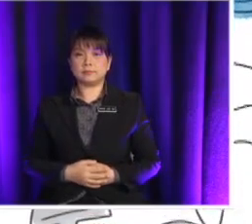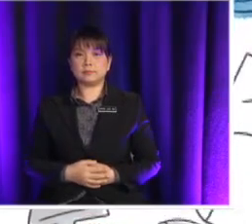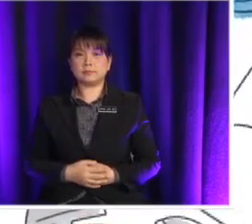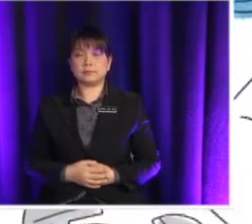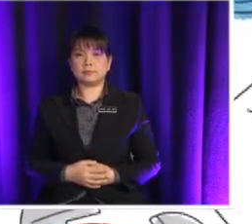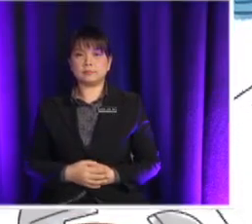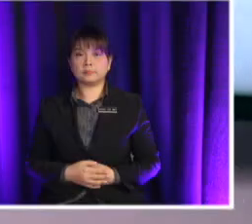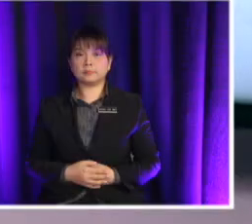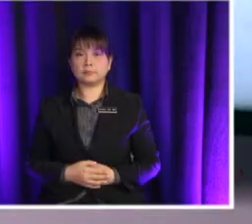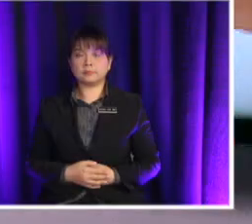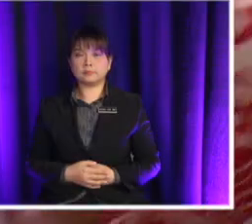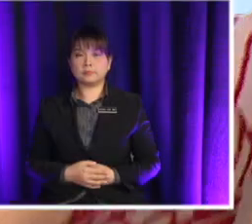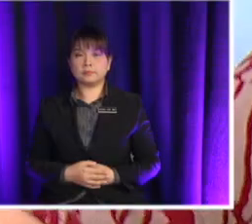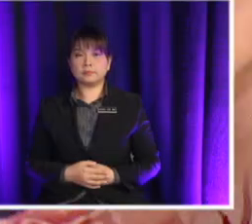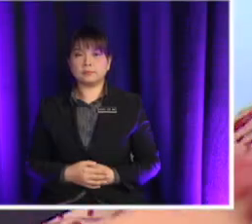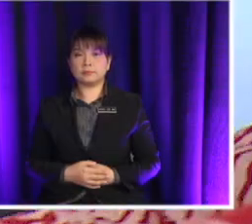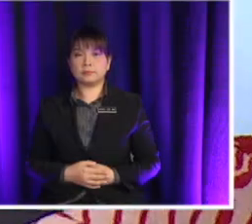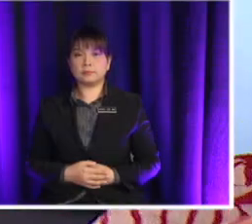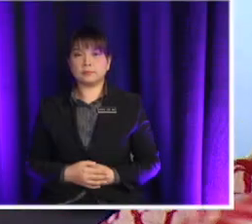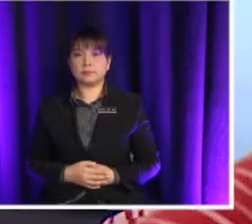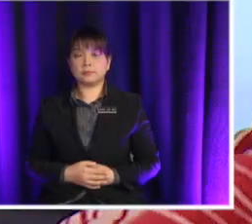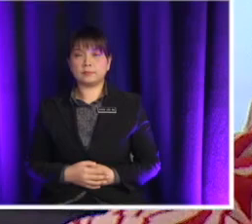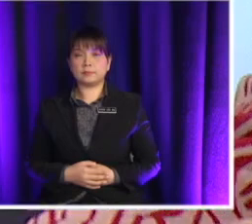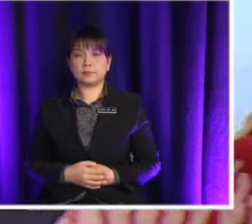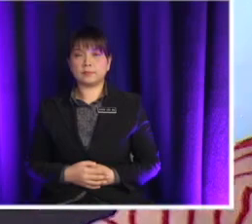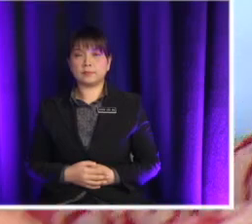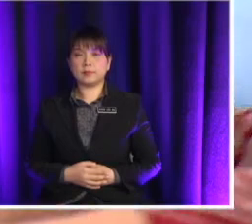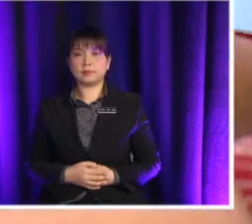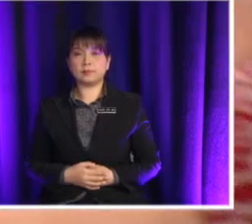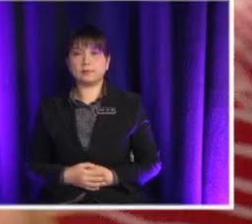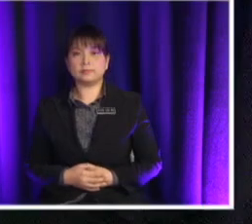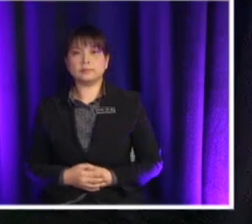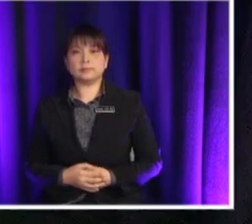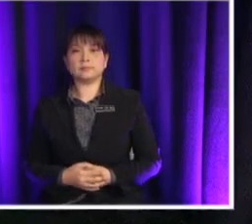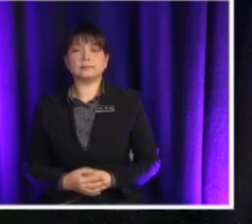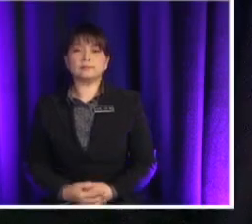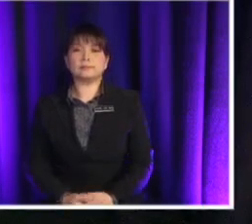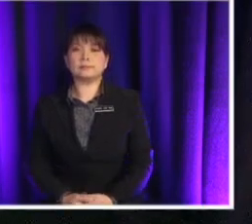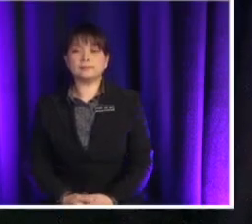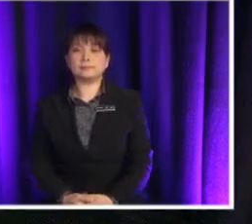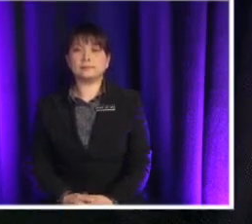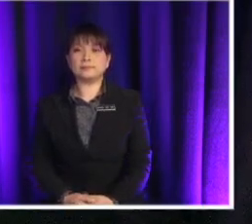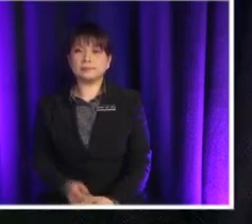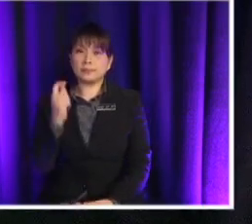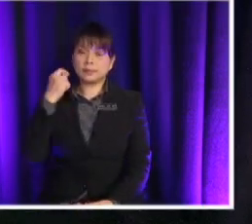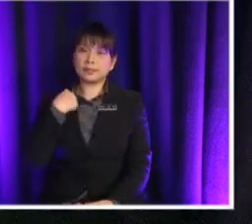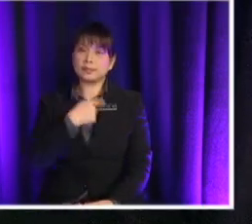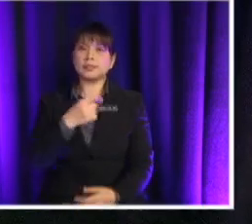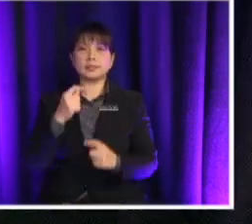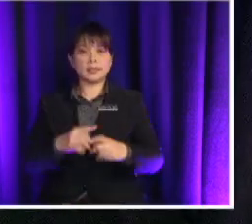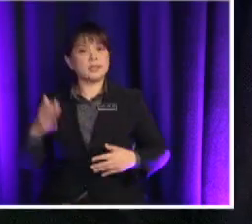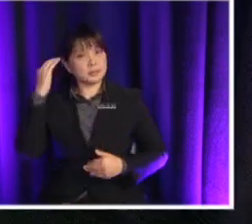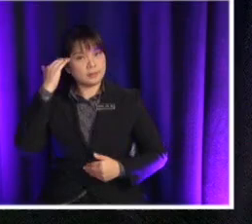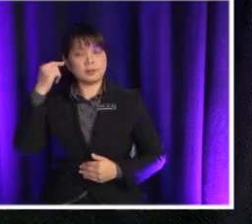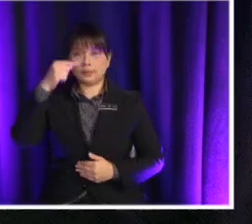Okey, dah sambung, cikgu. Dah sambung. Okey, kita letak di sebelah. Tak di sebelah. Okey, so tadi kita tahu yang hitam